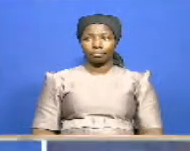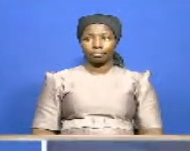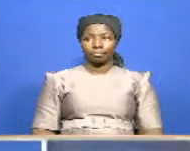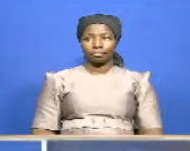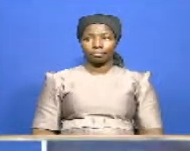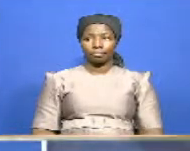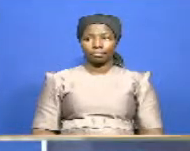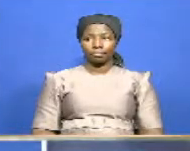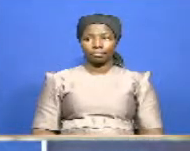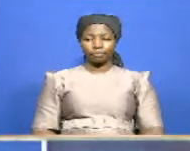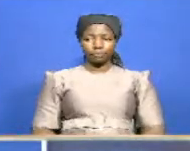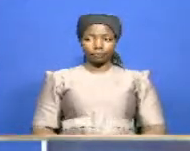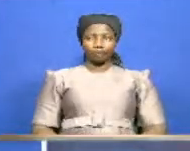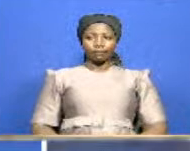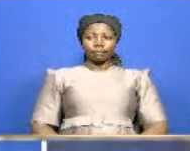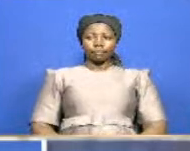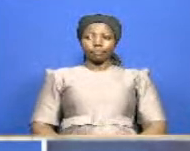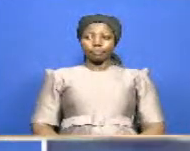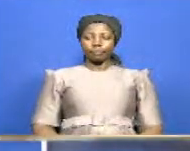Haya,